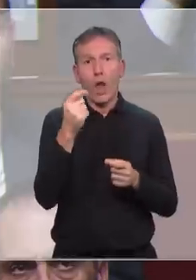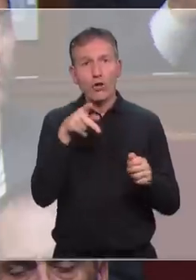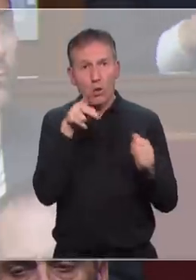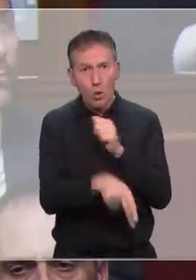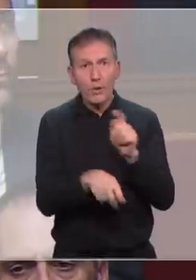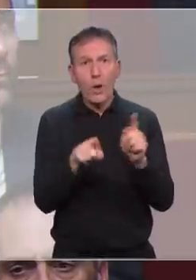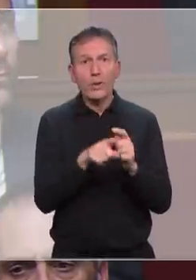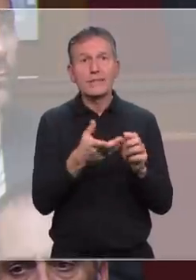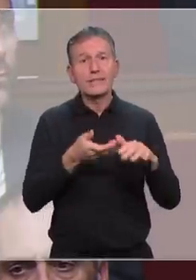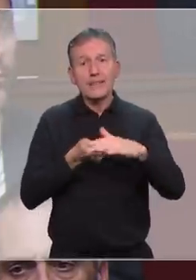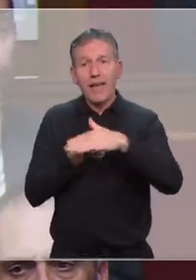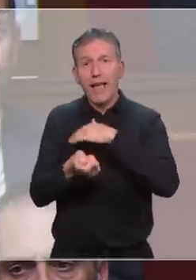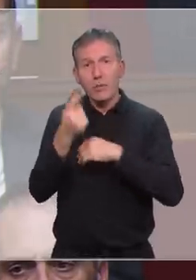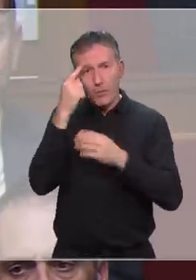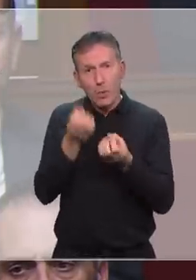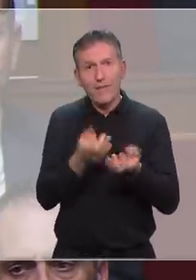transferts des aides